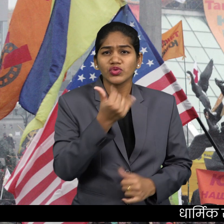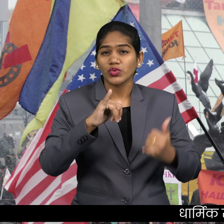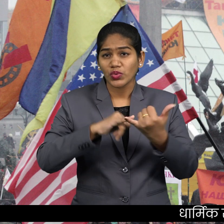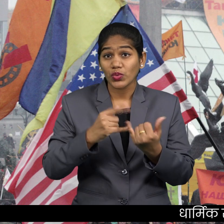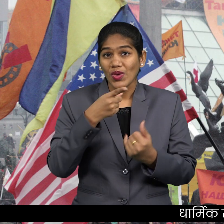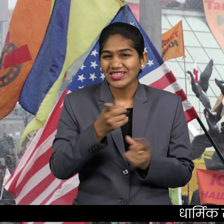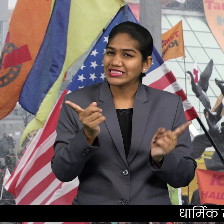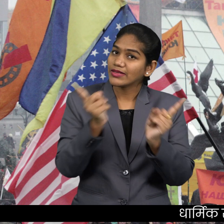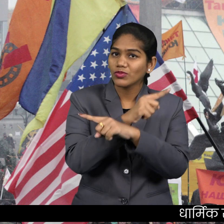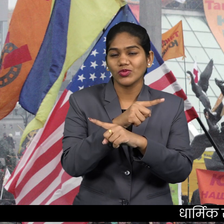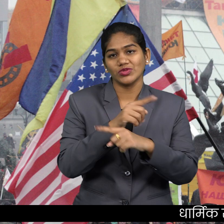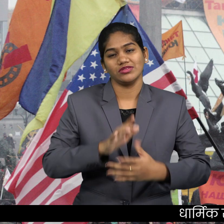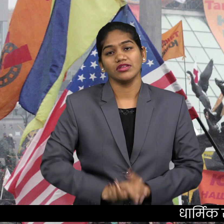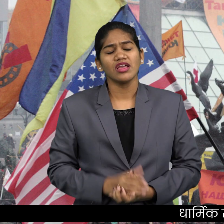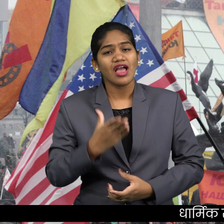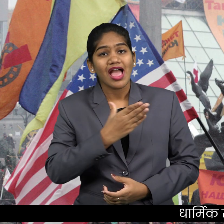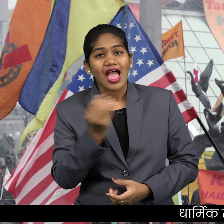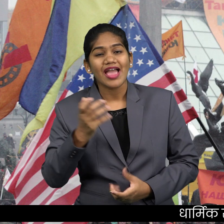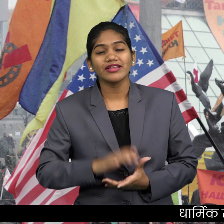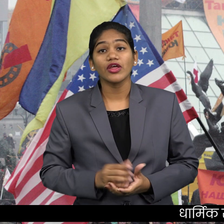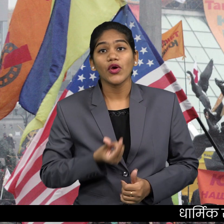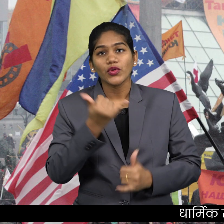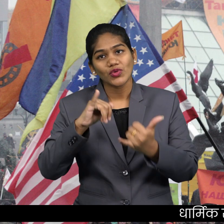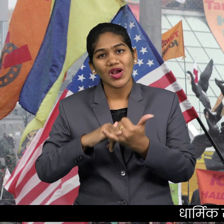धार्मिक रंग घेऊन अमेरिका